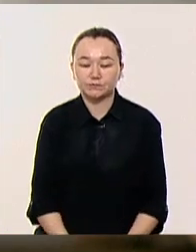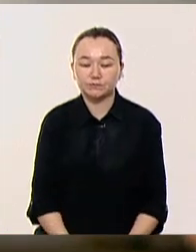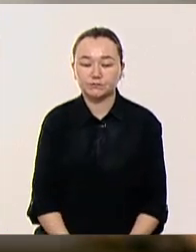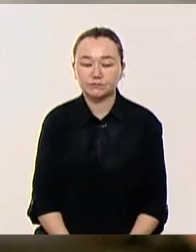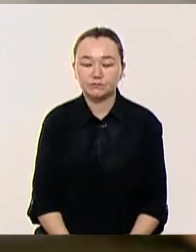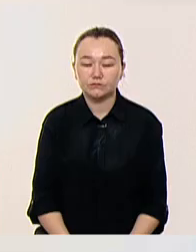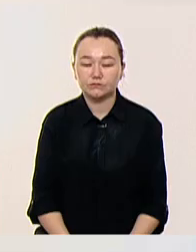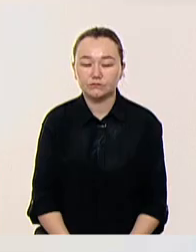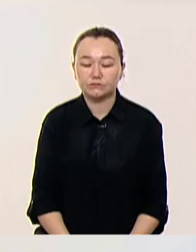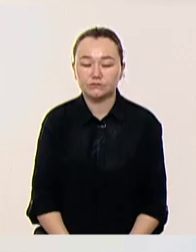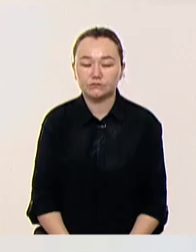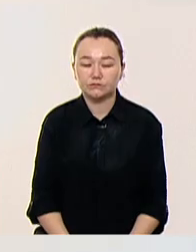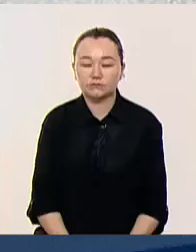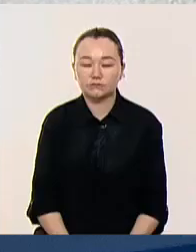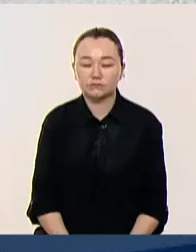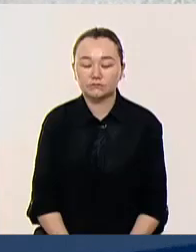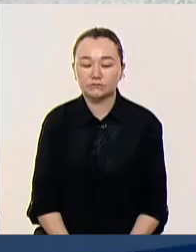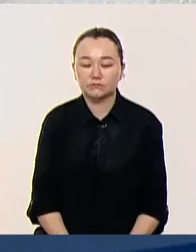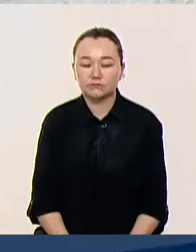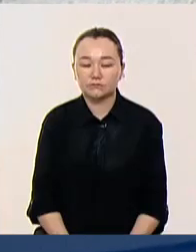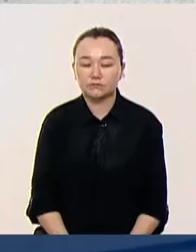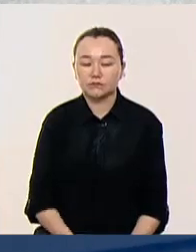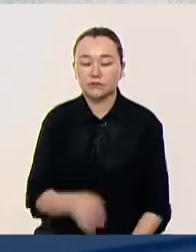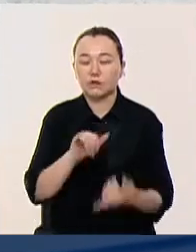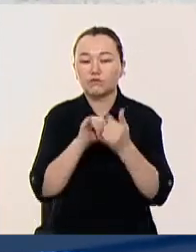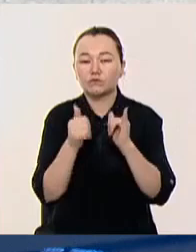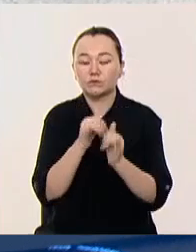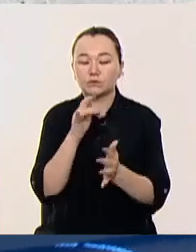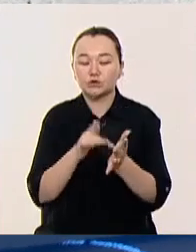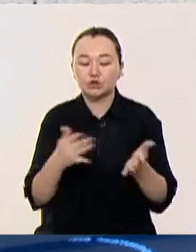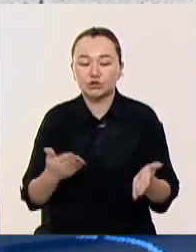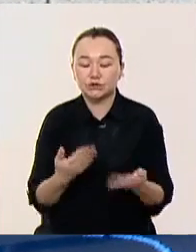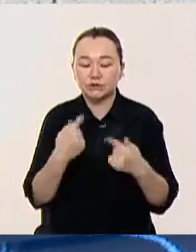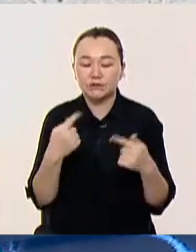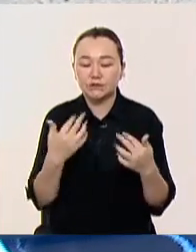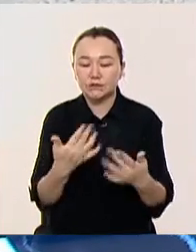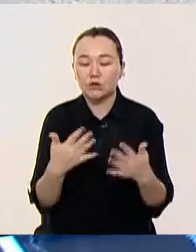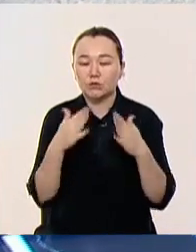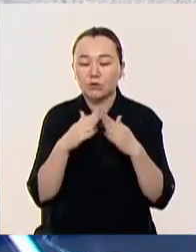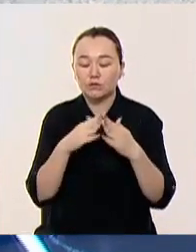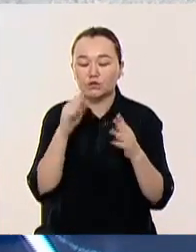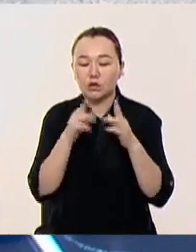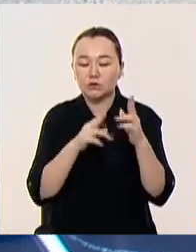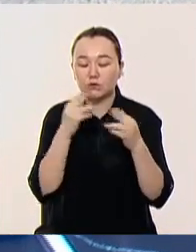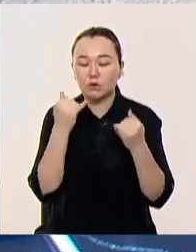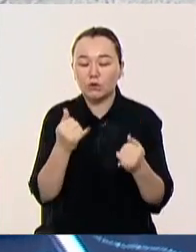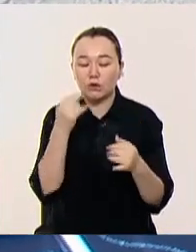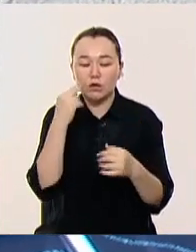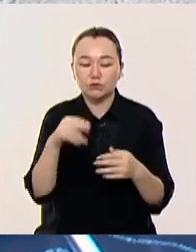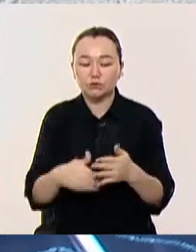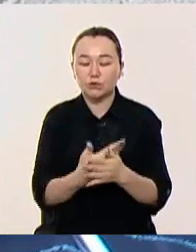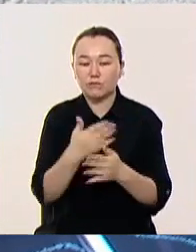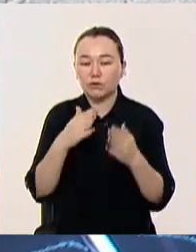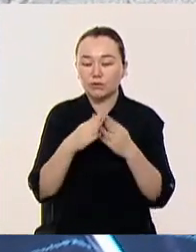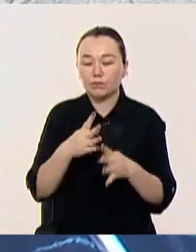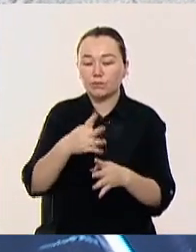Турабеков, Информбюро Шымкент. А в Усть-Каменогорске жители нескольких домов жалуются на плохое качество новых